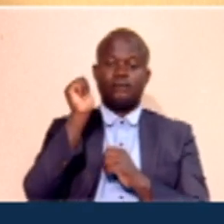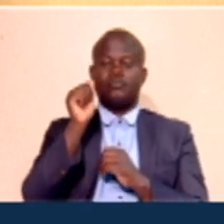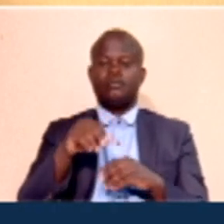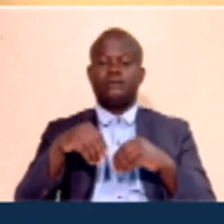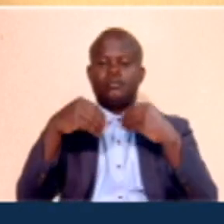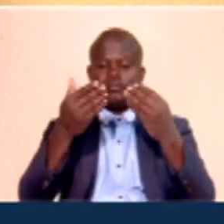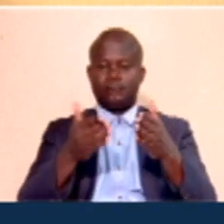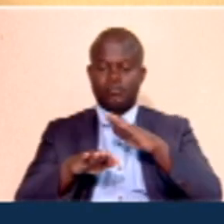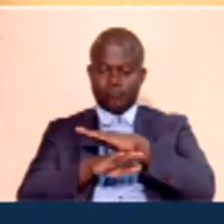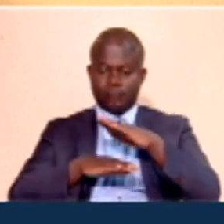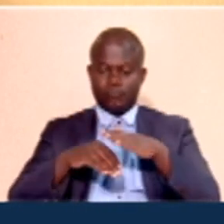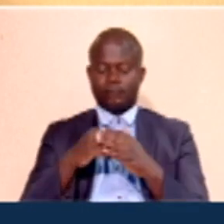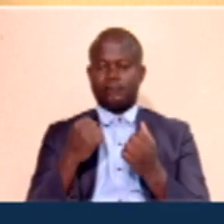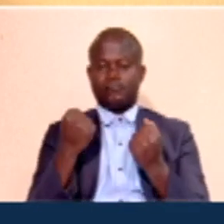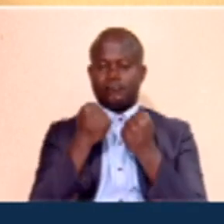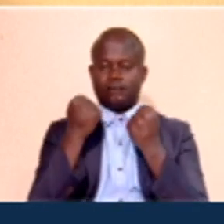ruzatanga ifatizo n'inkingi